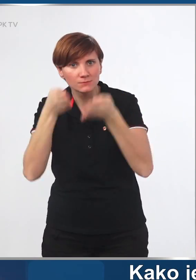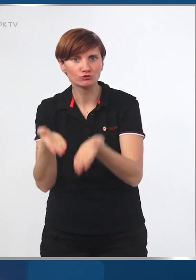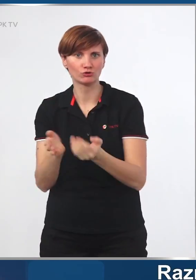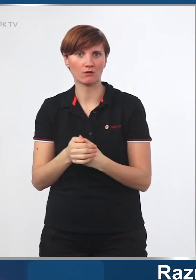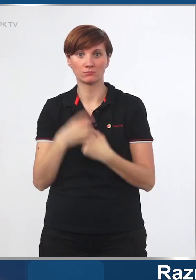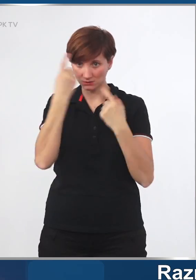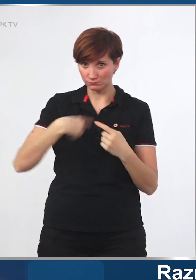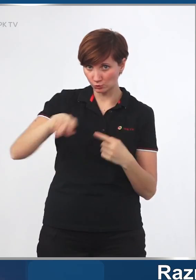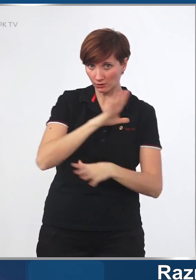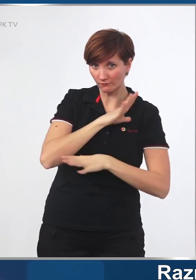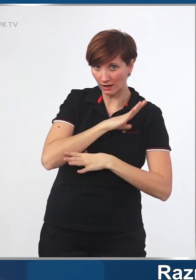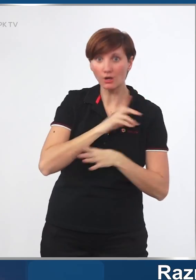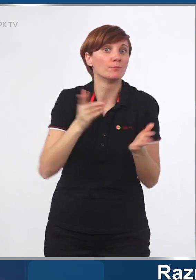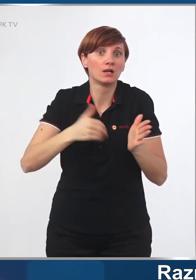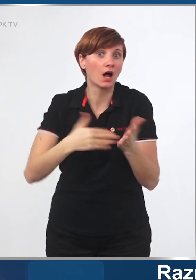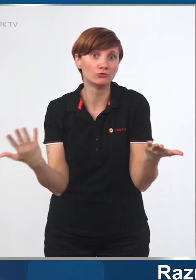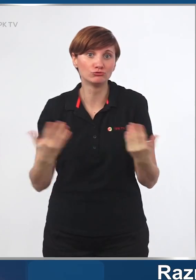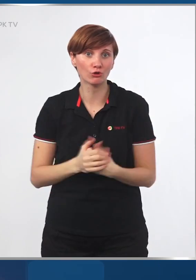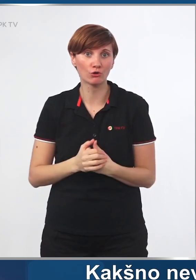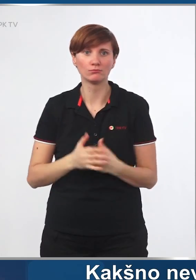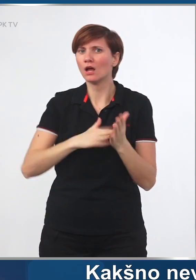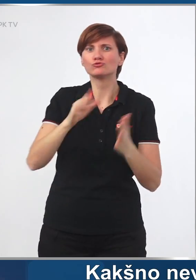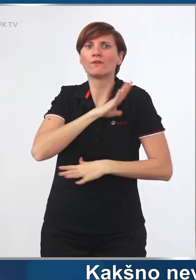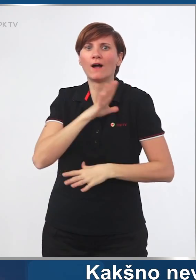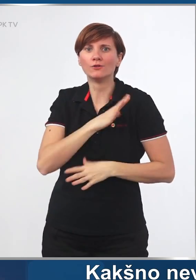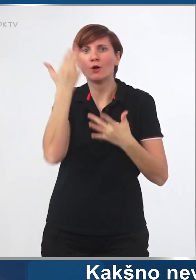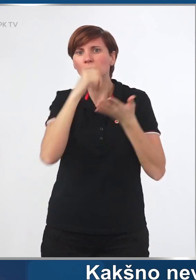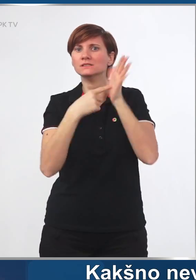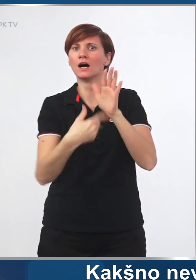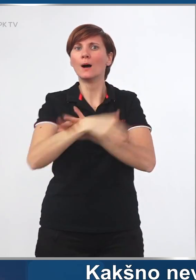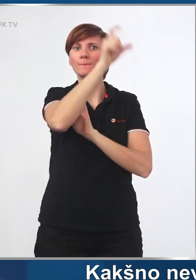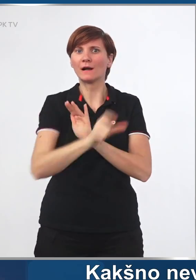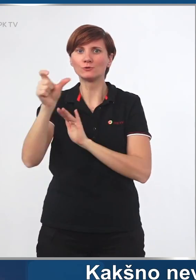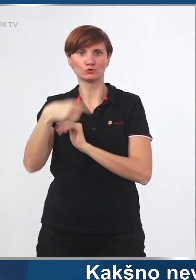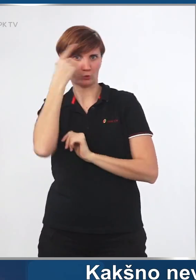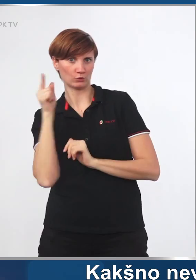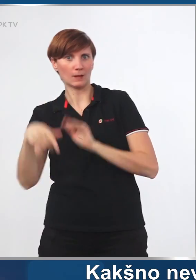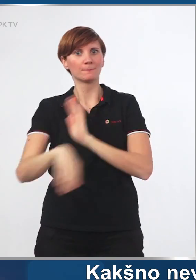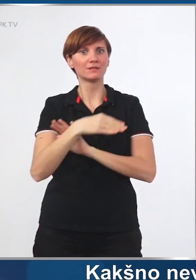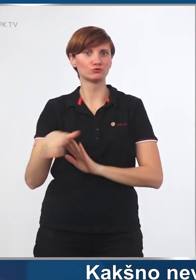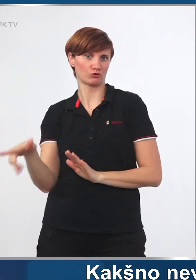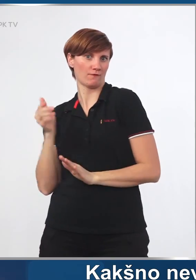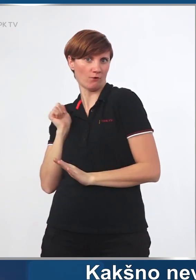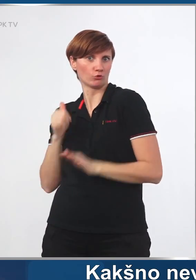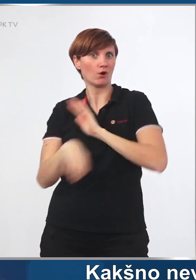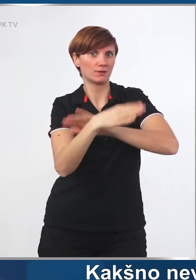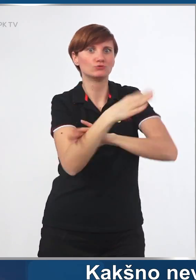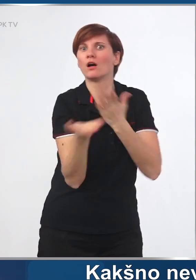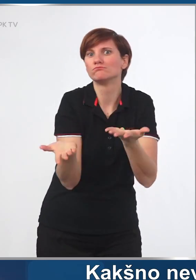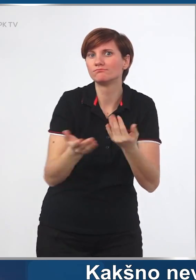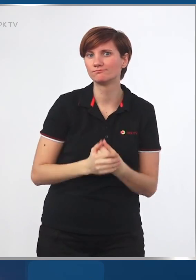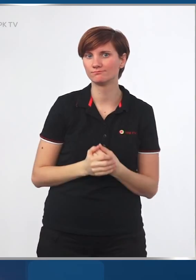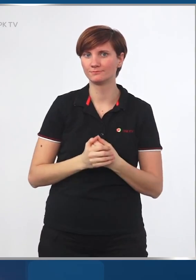a questo, pensiamo al pericolo. Di cosa? Di cosa fanno pericolo i rifugiati, i profughi?